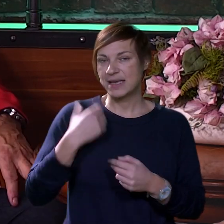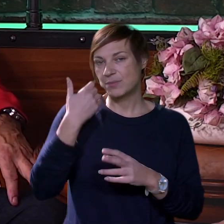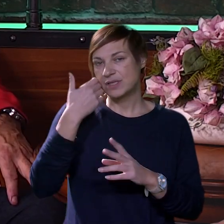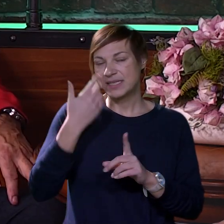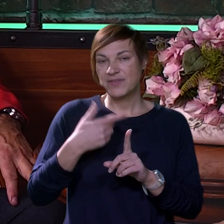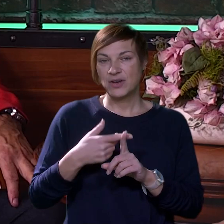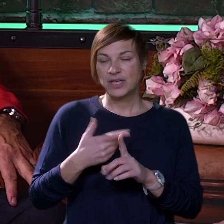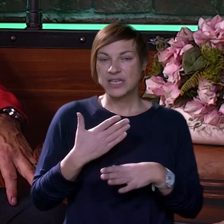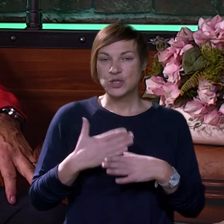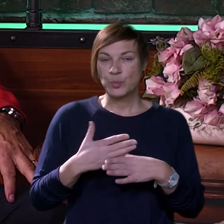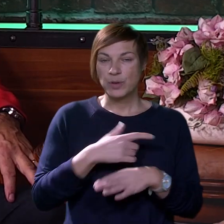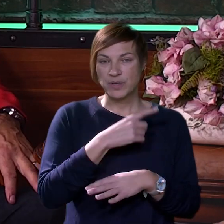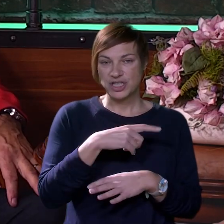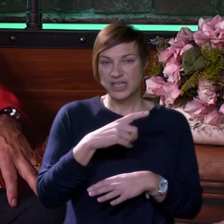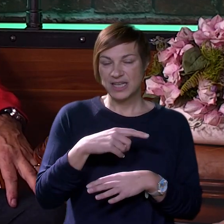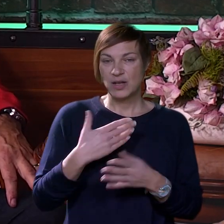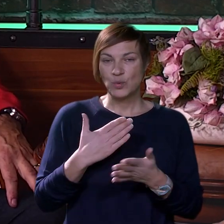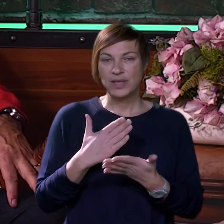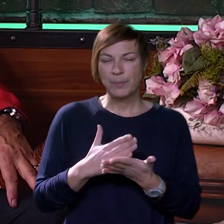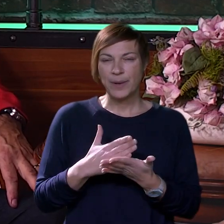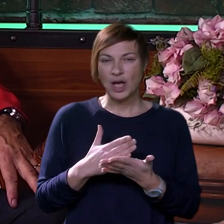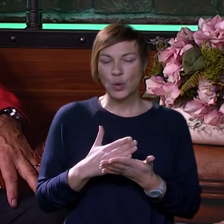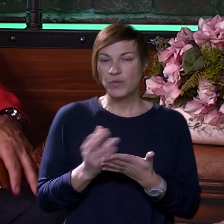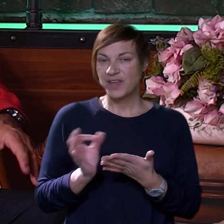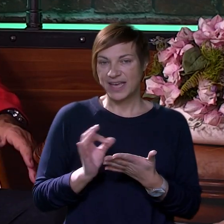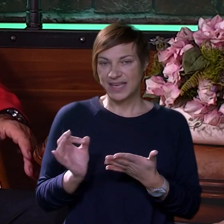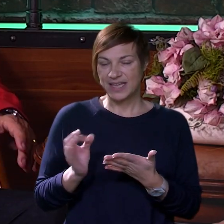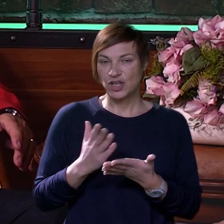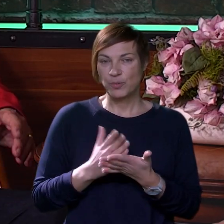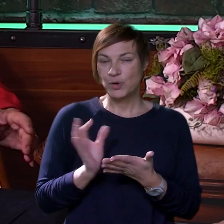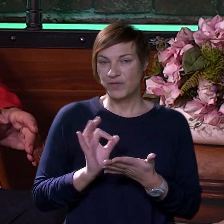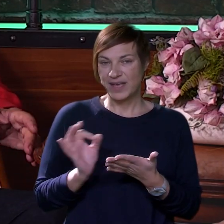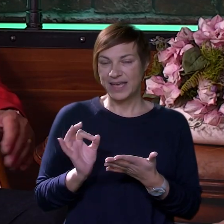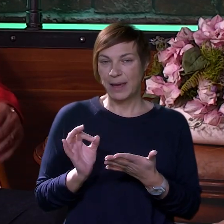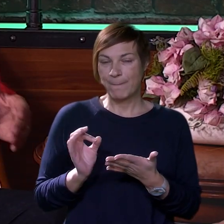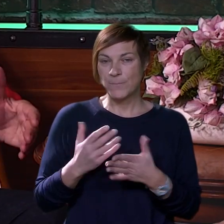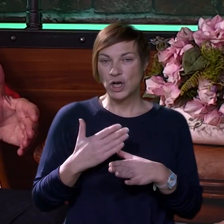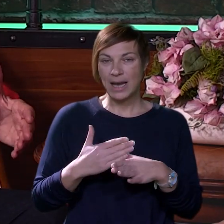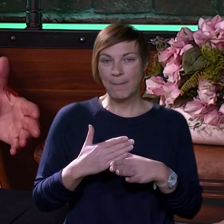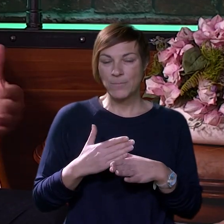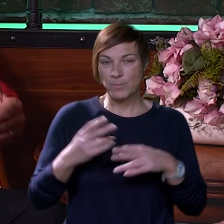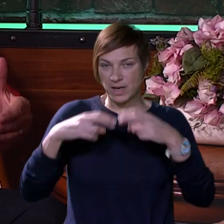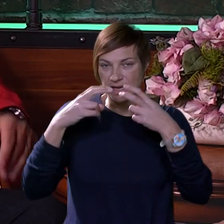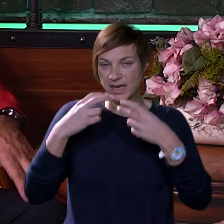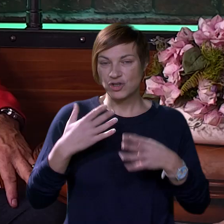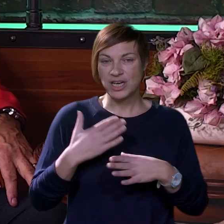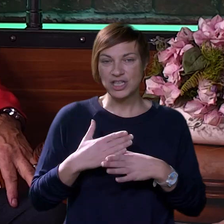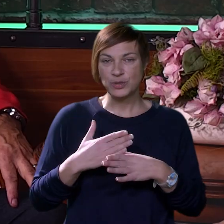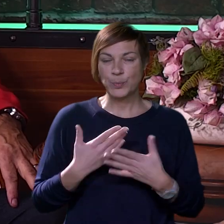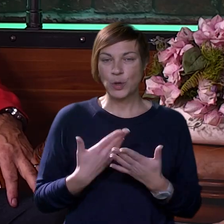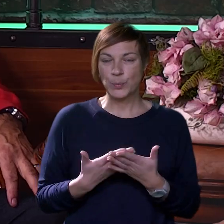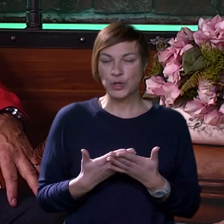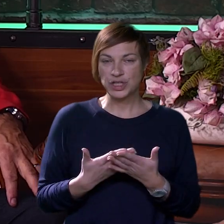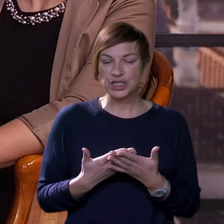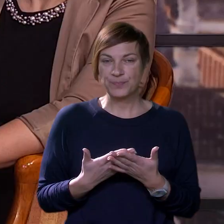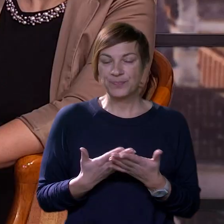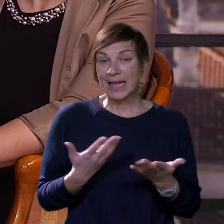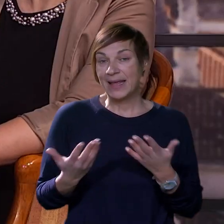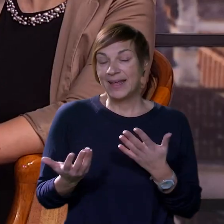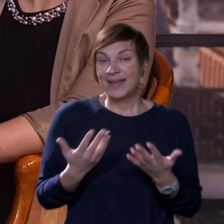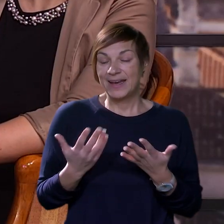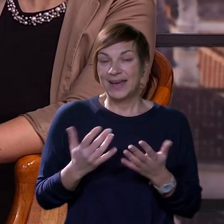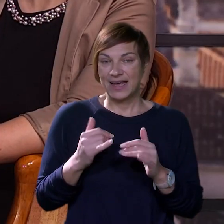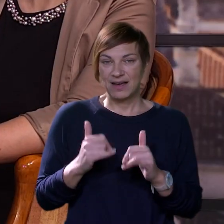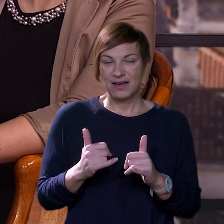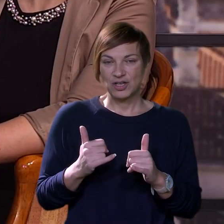Crvenom križu, jer pomažete ljudima, uvijek je dobro i uvijek je bolje pomagati nego tražiti pomoć. Jel?